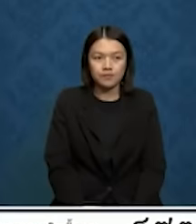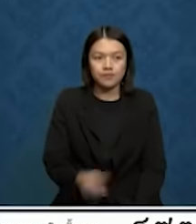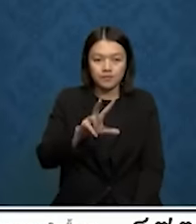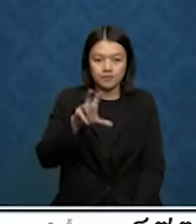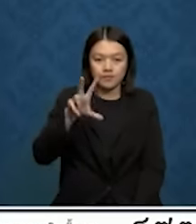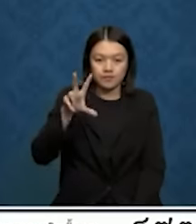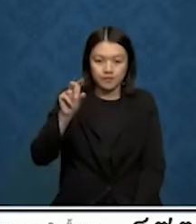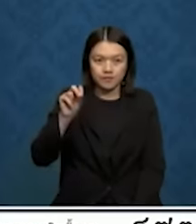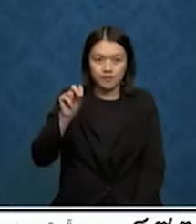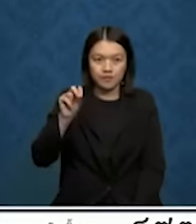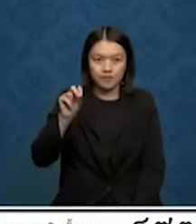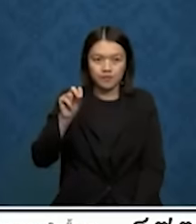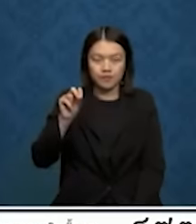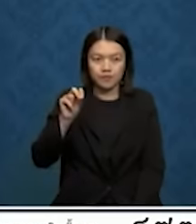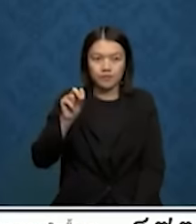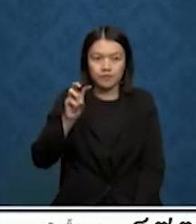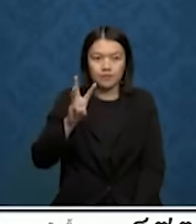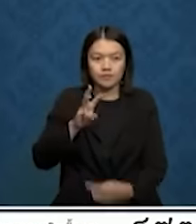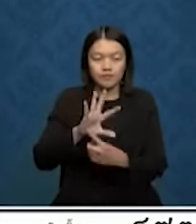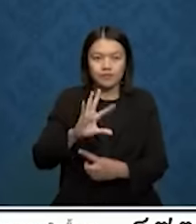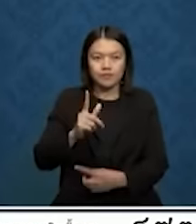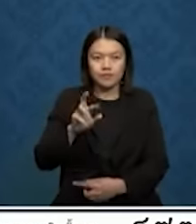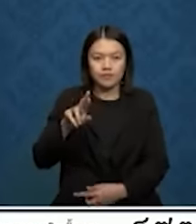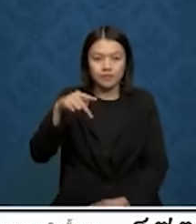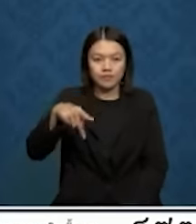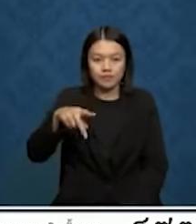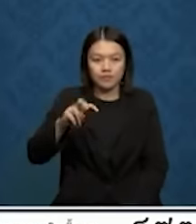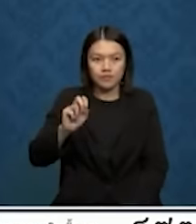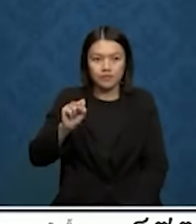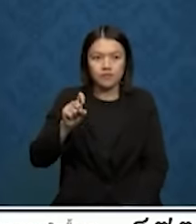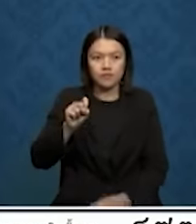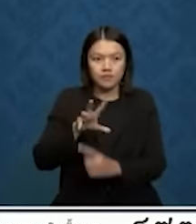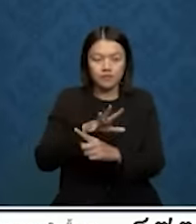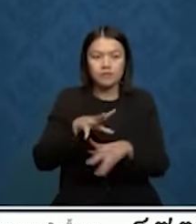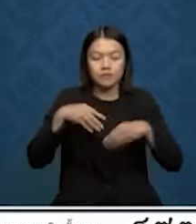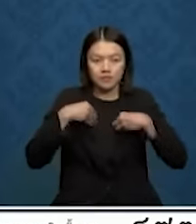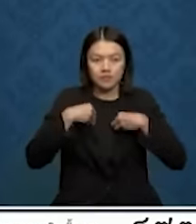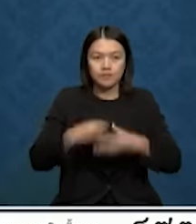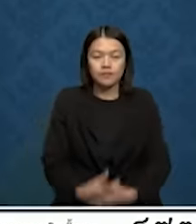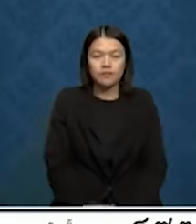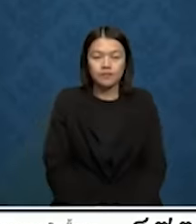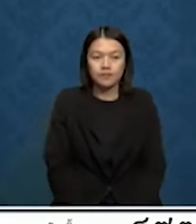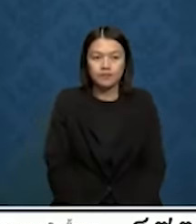330นายวัชรพงษ์ครูวิจิตรสุวรรณ เห็นชอบครับ